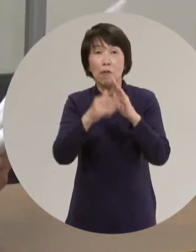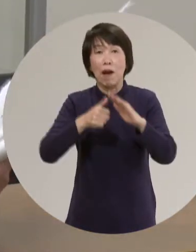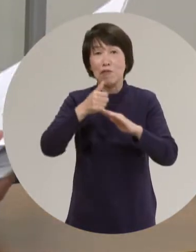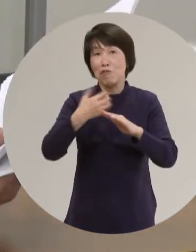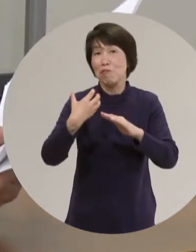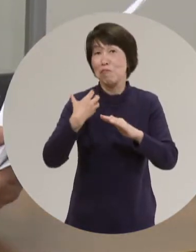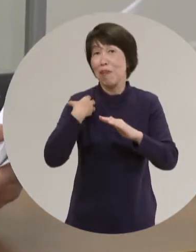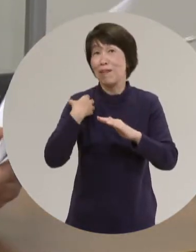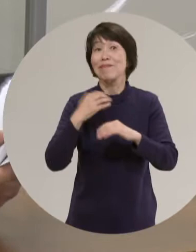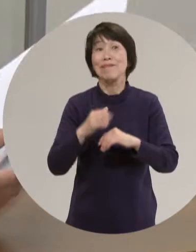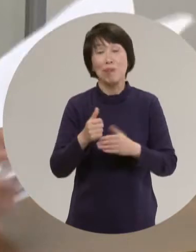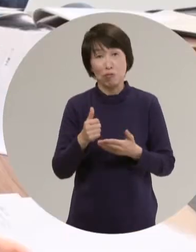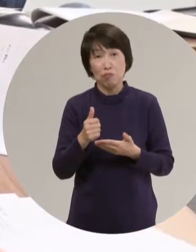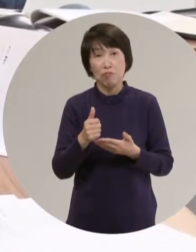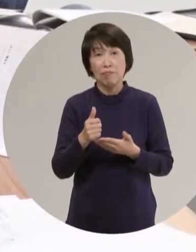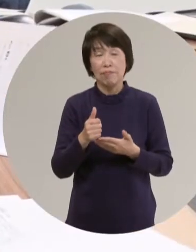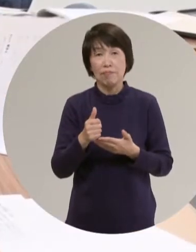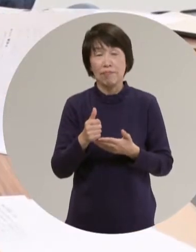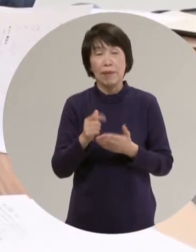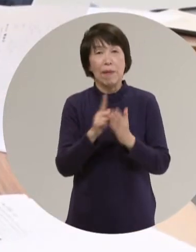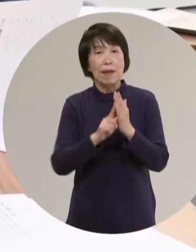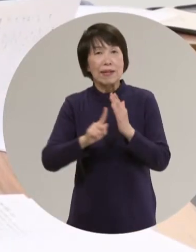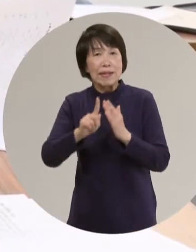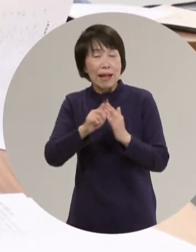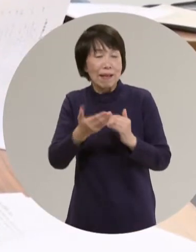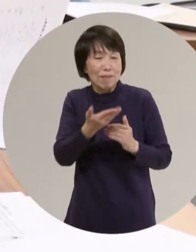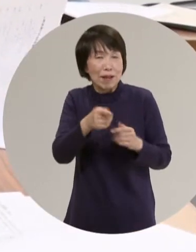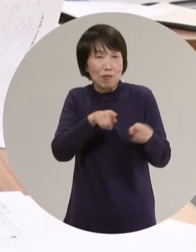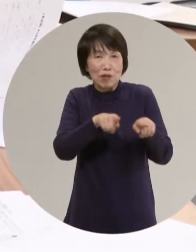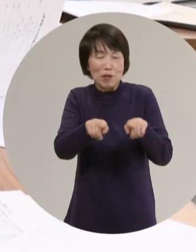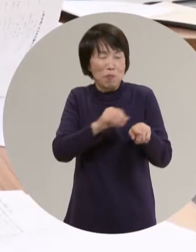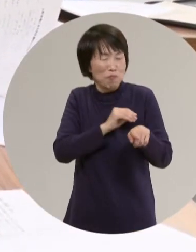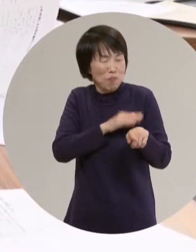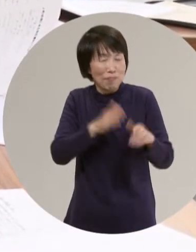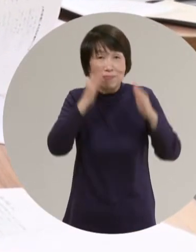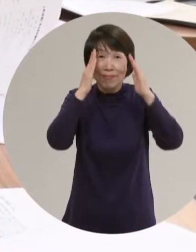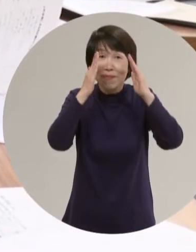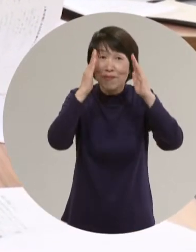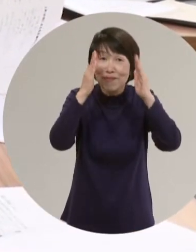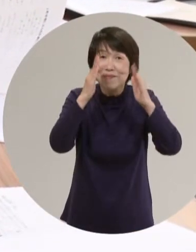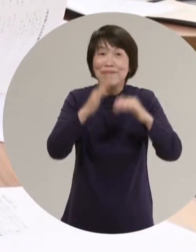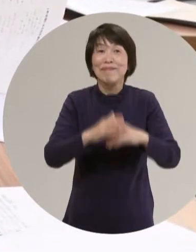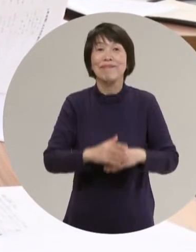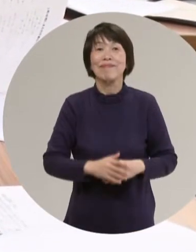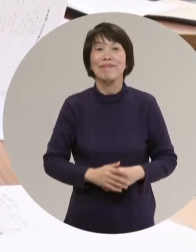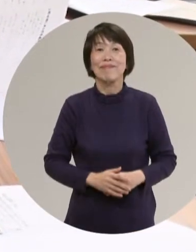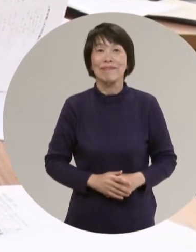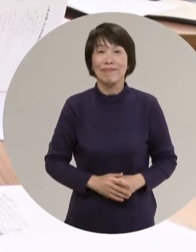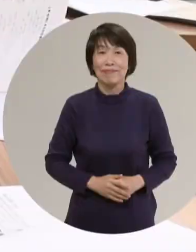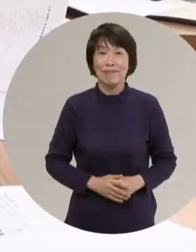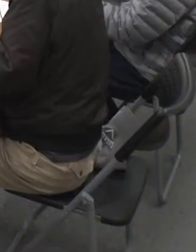をしている鍋谷さん、良きリーダーとして熱く指導に当たっています。